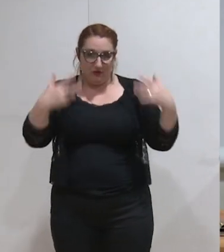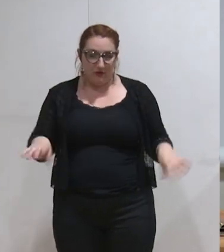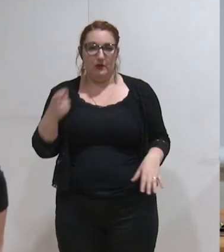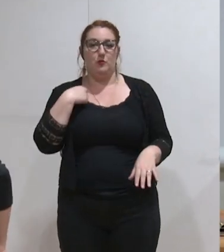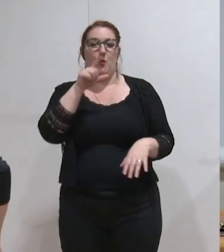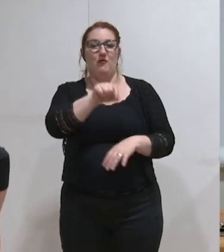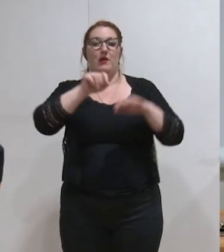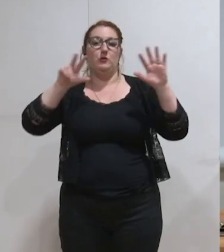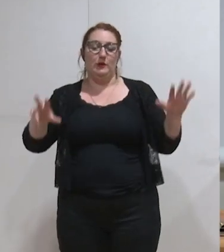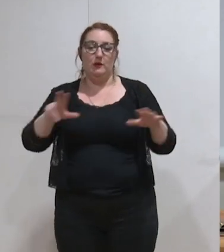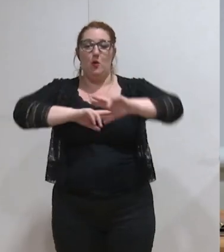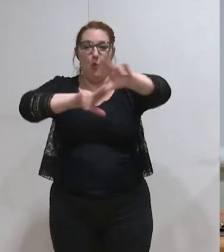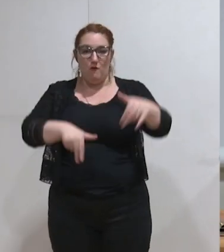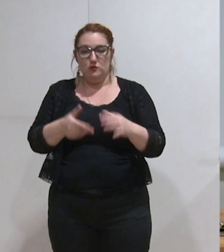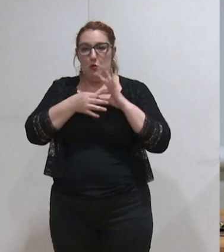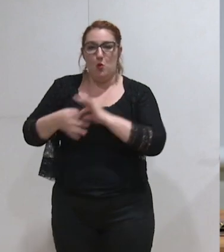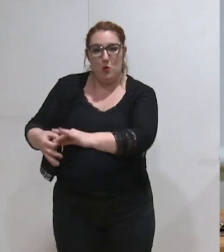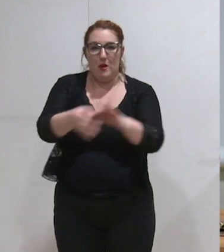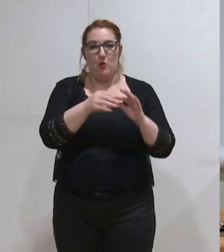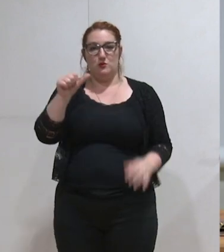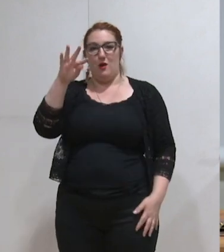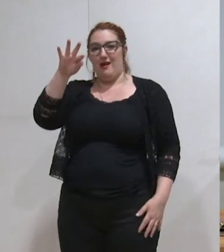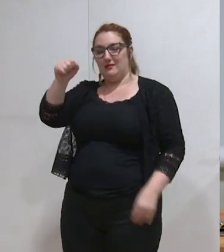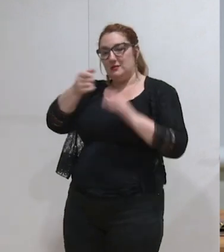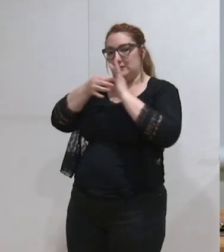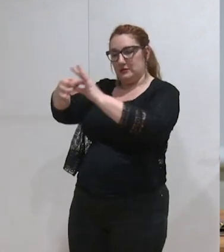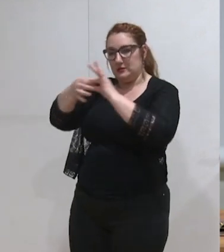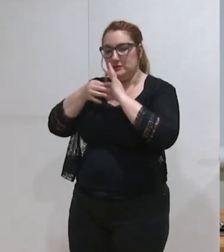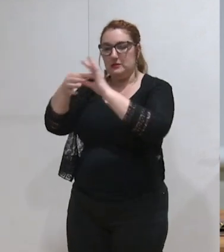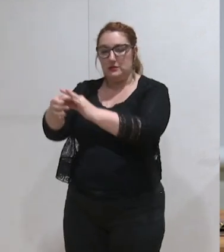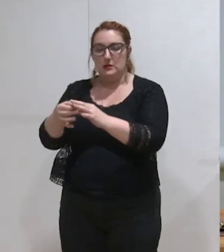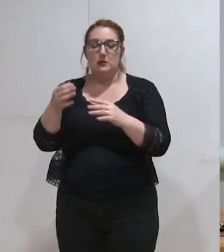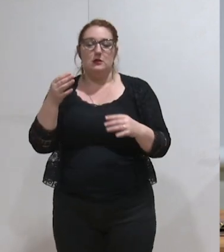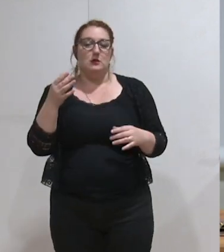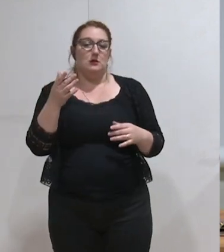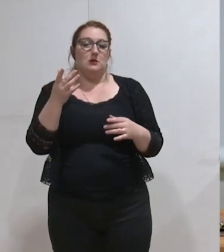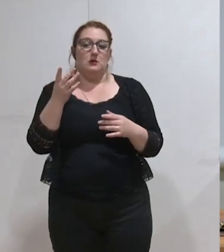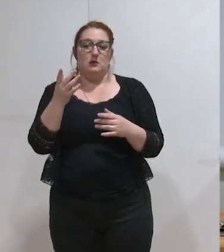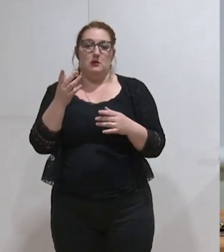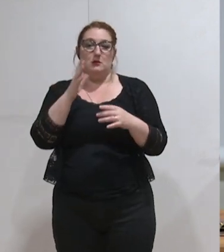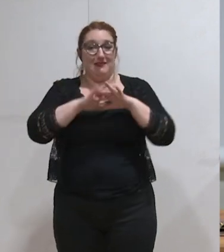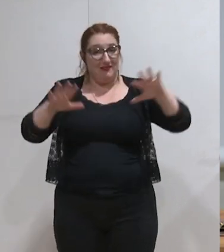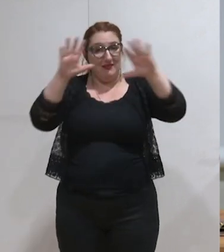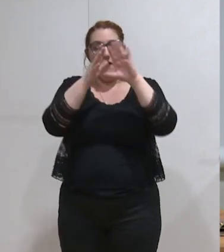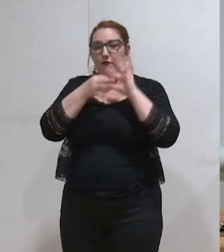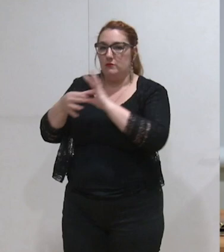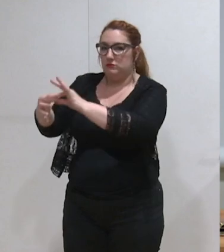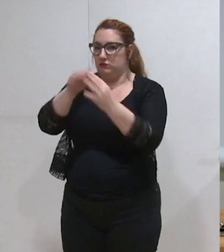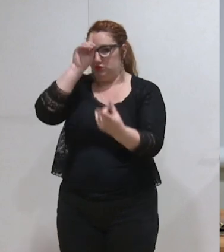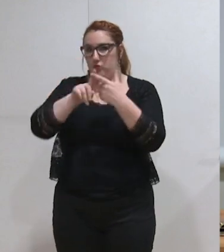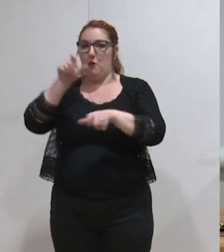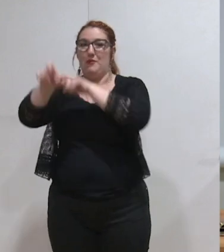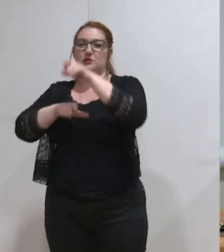28 c'est la convention de collaboration avec actis euh ainsi que avec la CAF dans le cadre du relogement